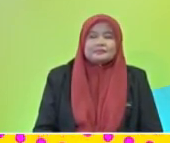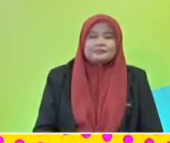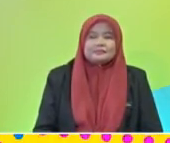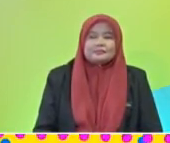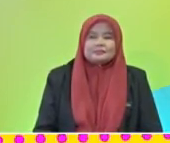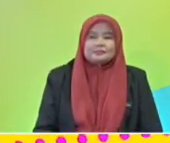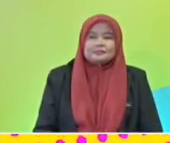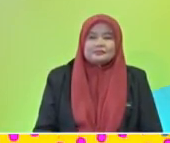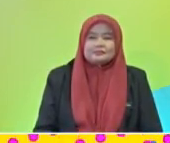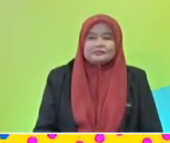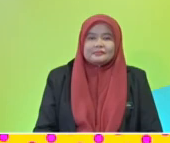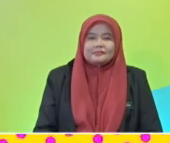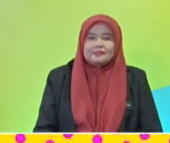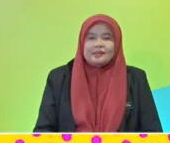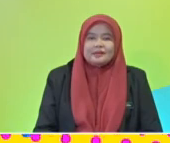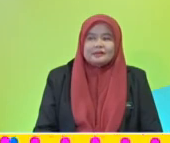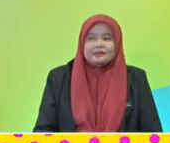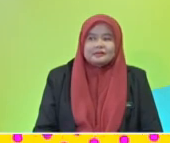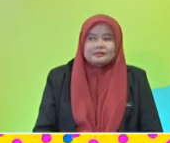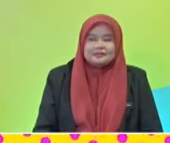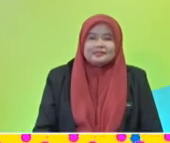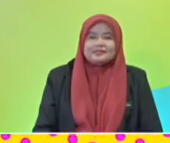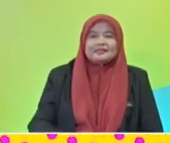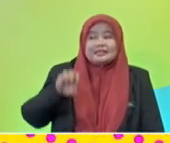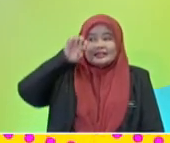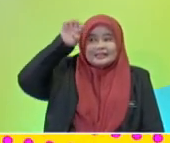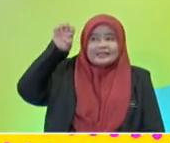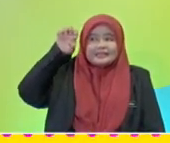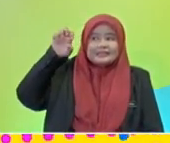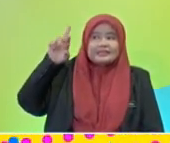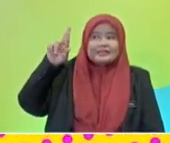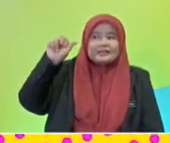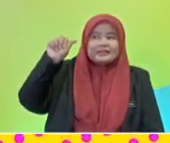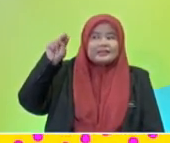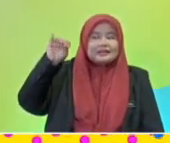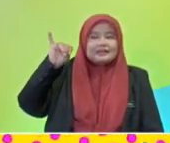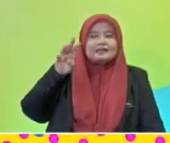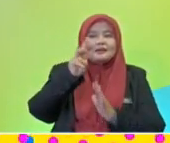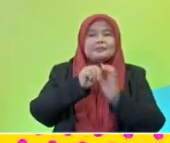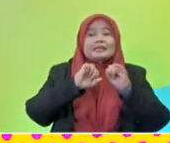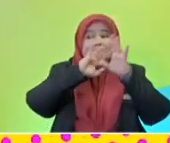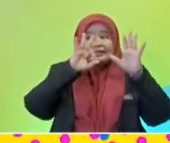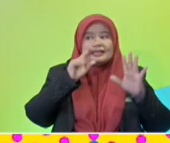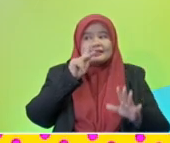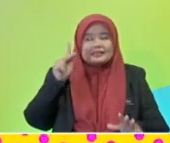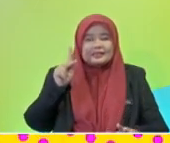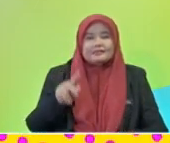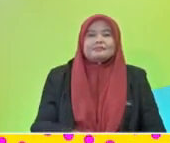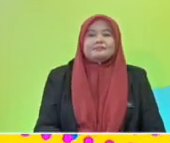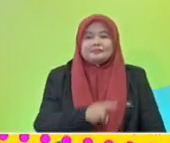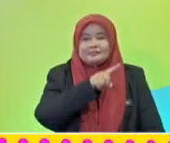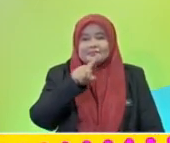jawab kumpulan kertas ke plastikatang siapa Nak jawab